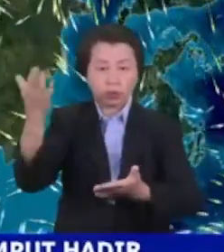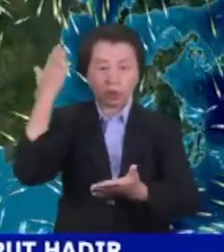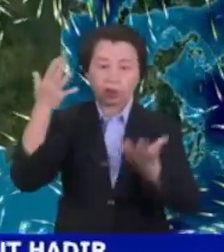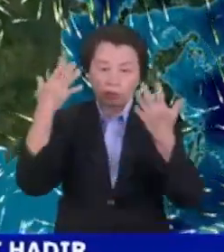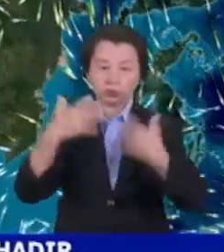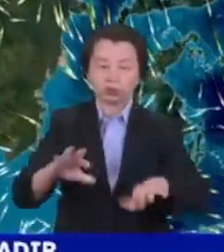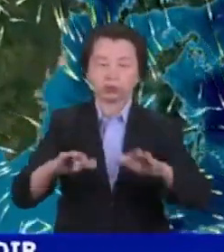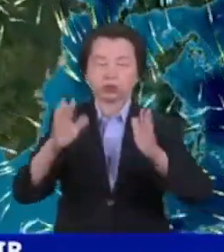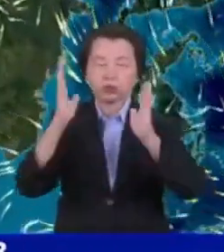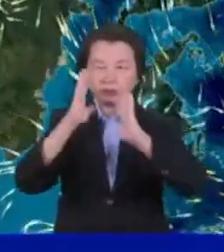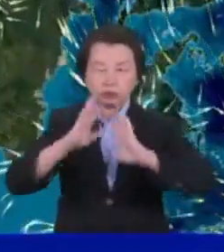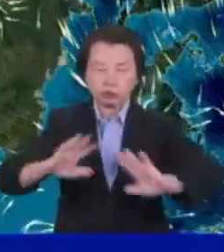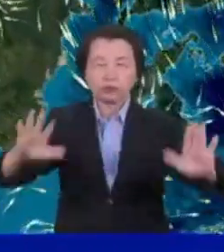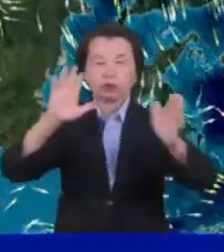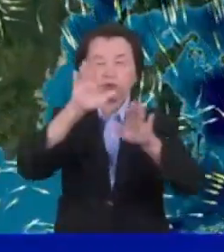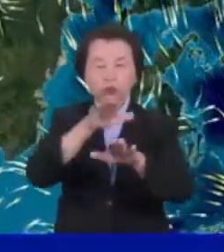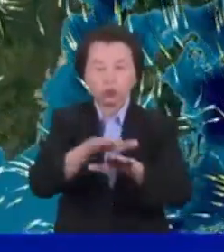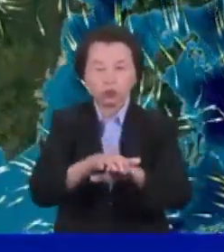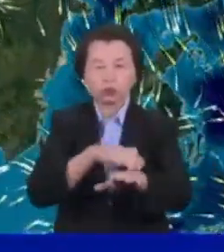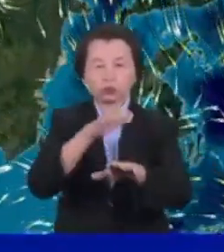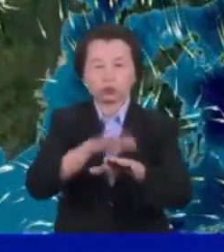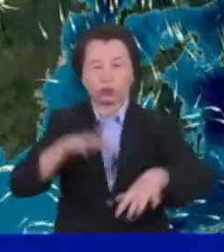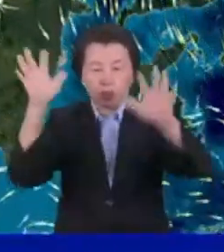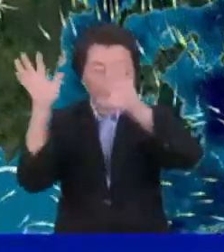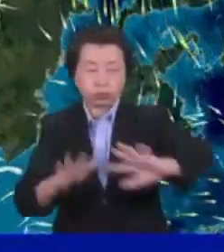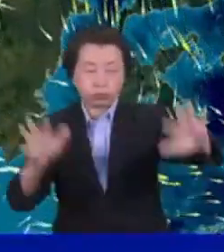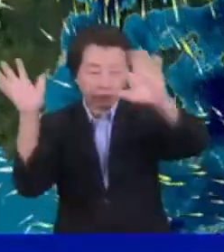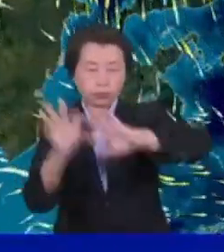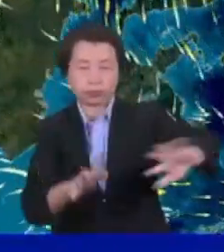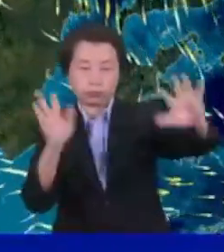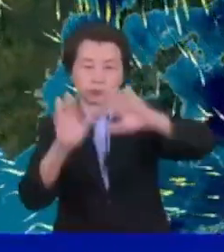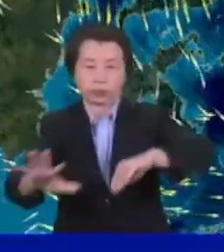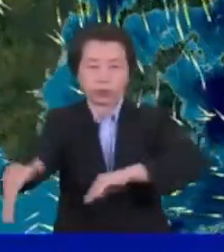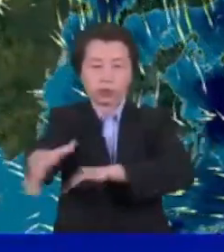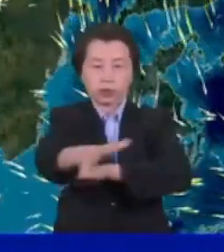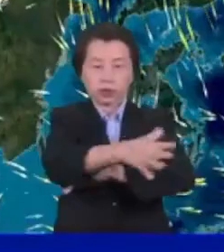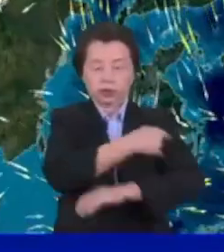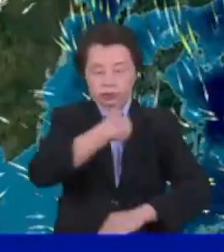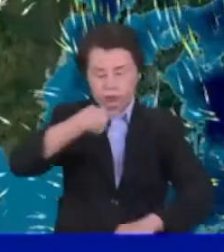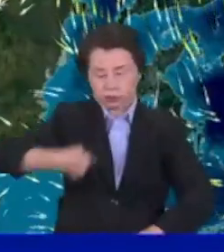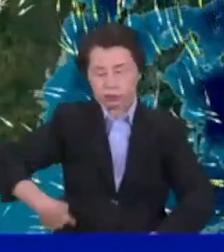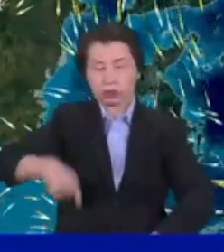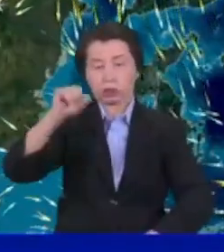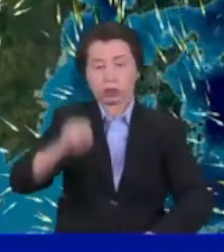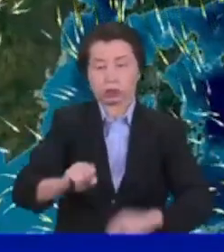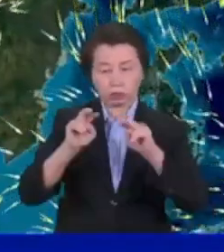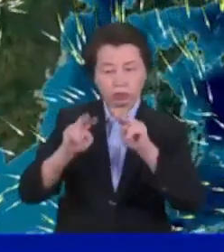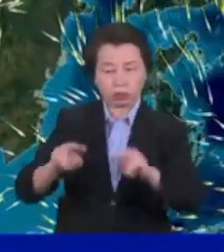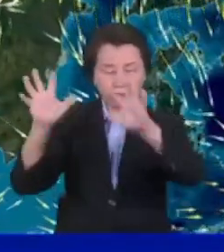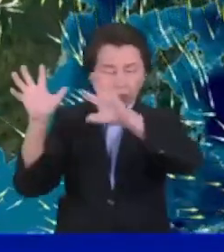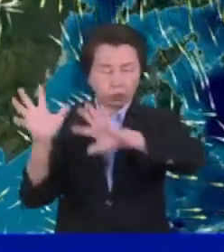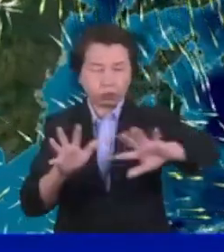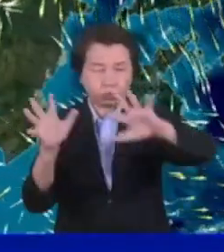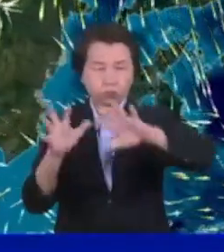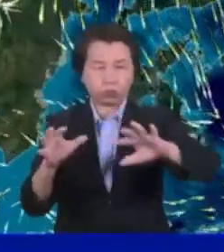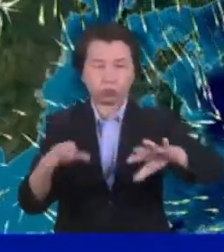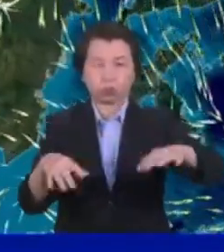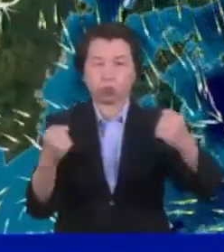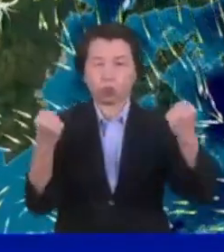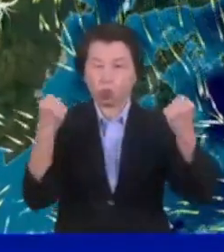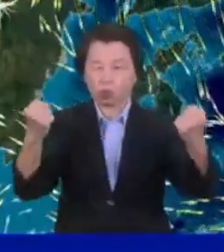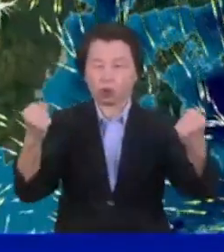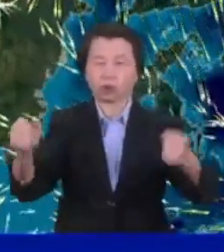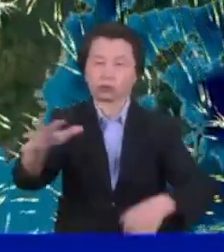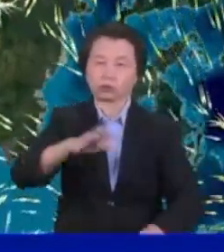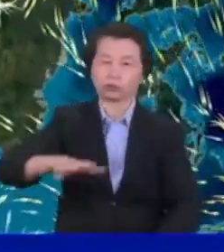pun beransur-ansur reda. Namun begitu, kelajuan angin terutamanya di sekitar Laut China Selatan ini dilihat masih lagi bergerak dengan kelajuan yang tinggi,